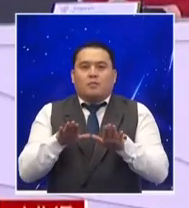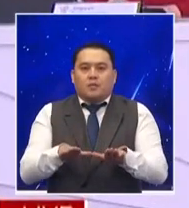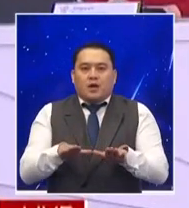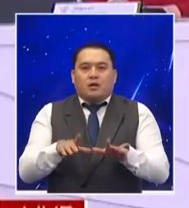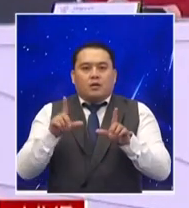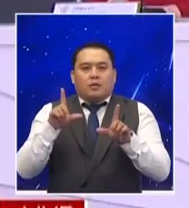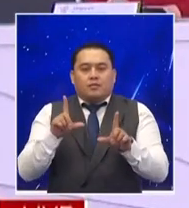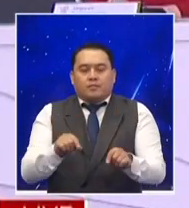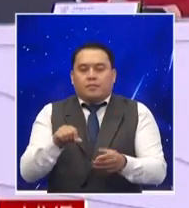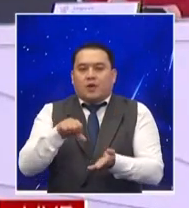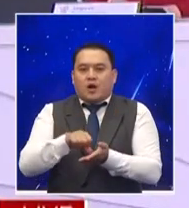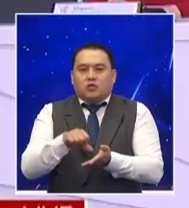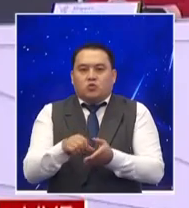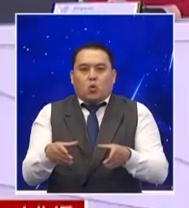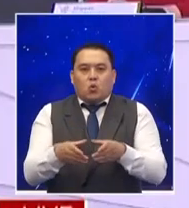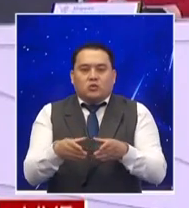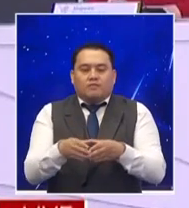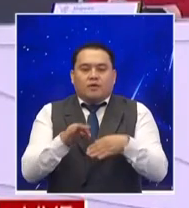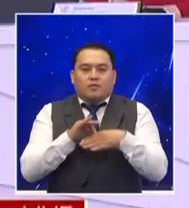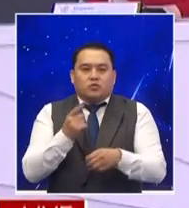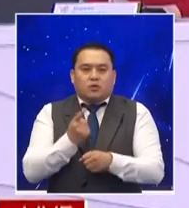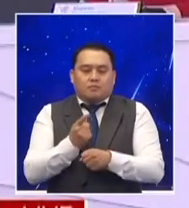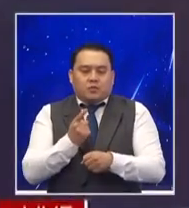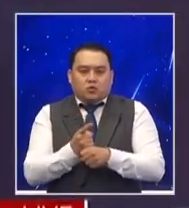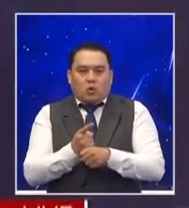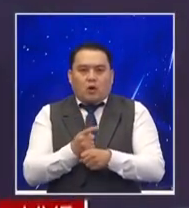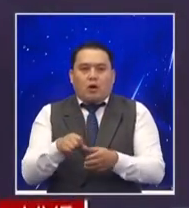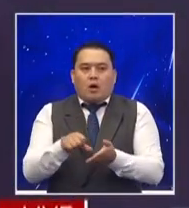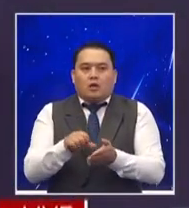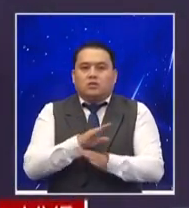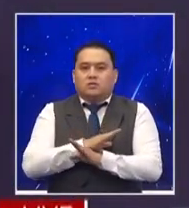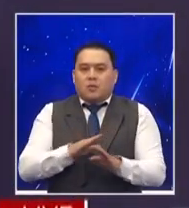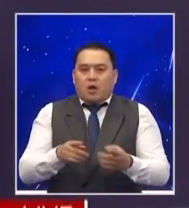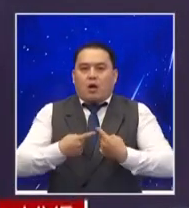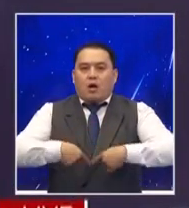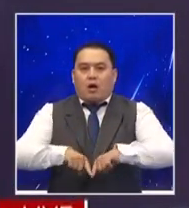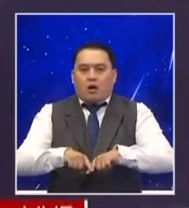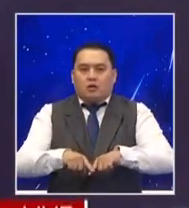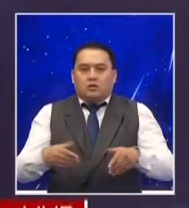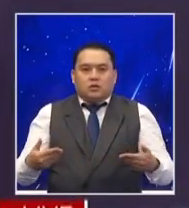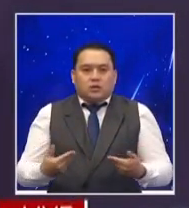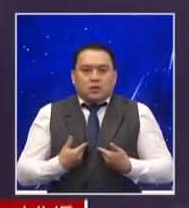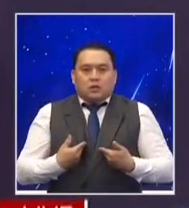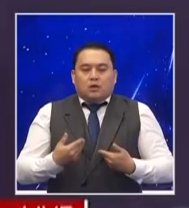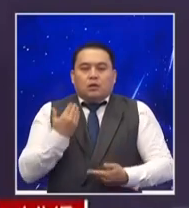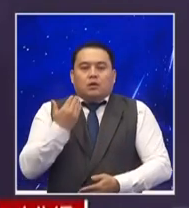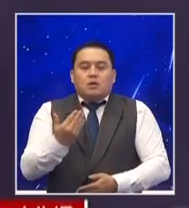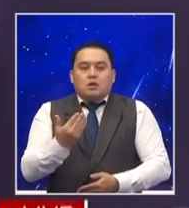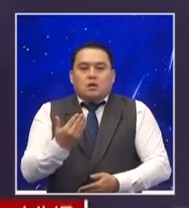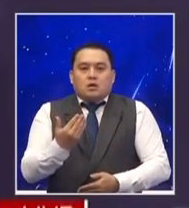бармау, ұжымдық іс-шараларды өткізбеу, және оларға қатыспау, организмнің салқындатуына жол